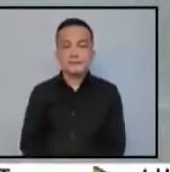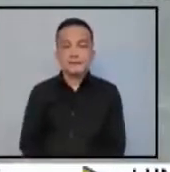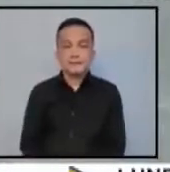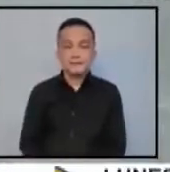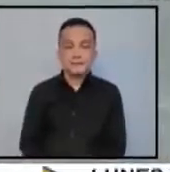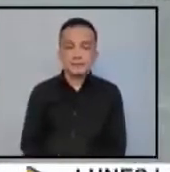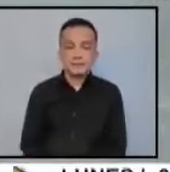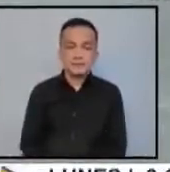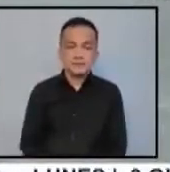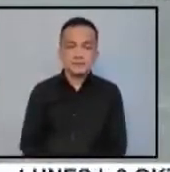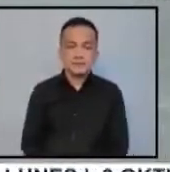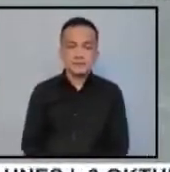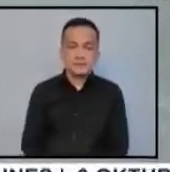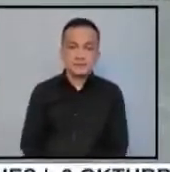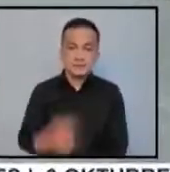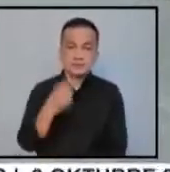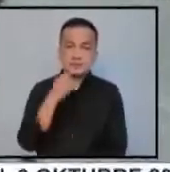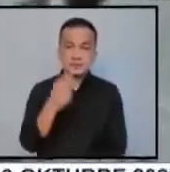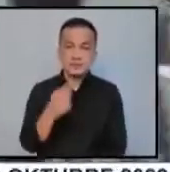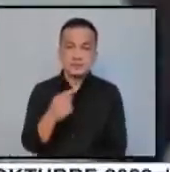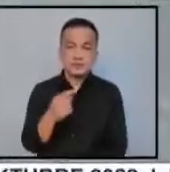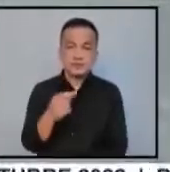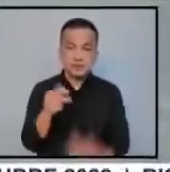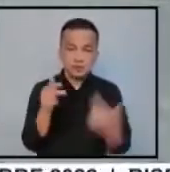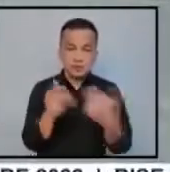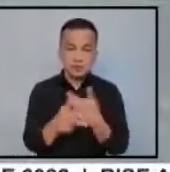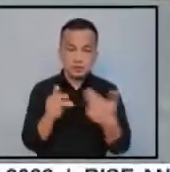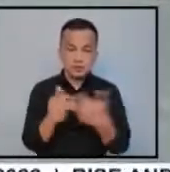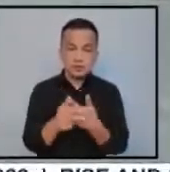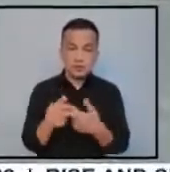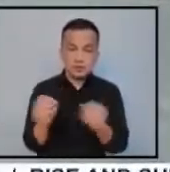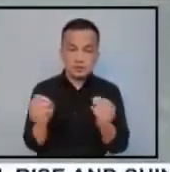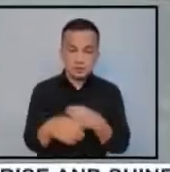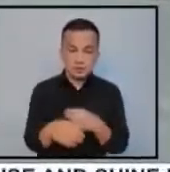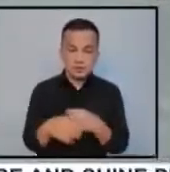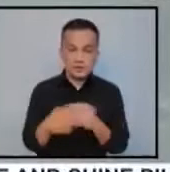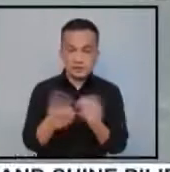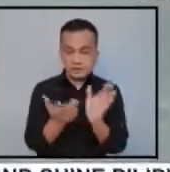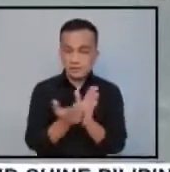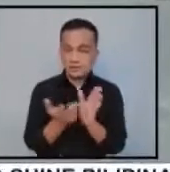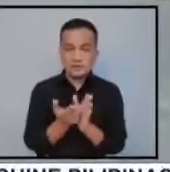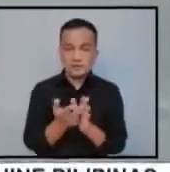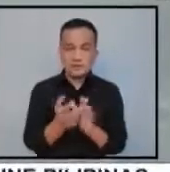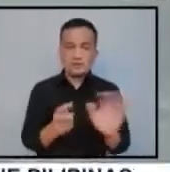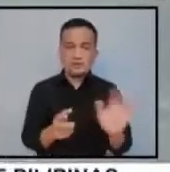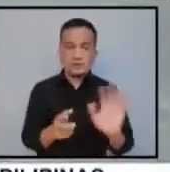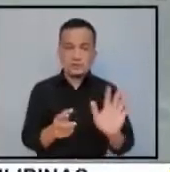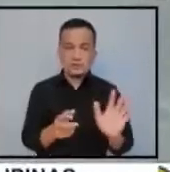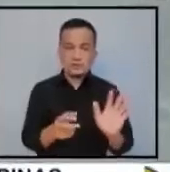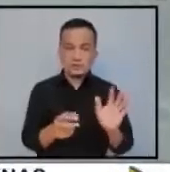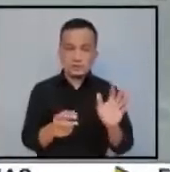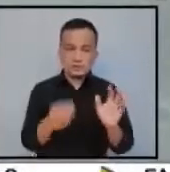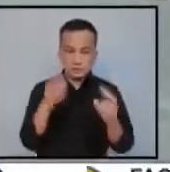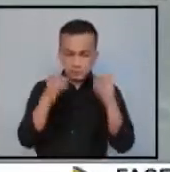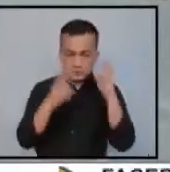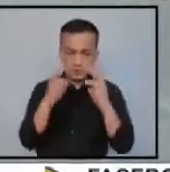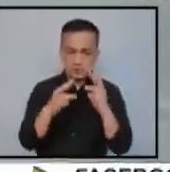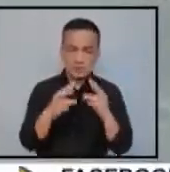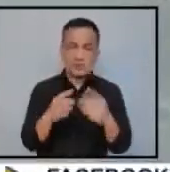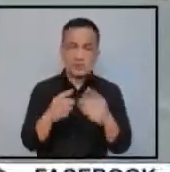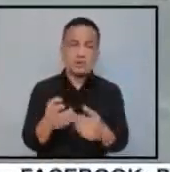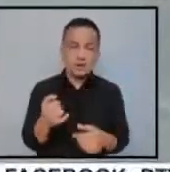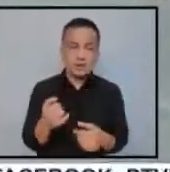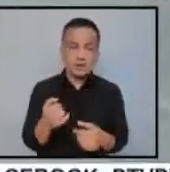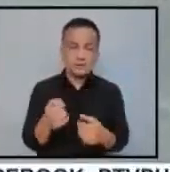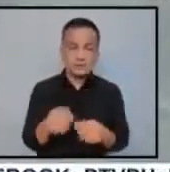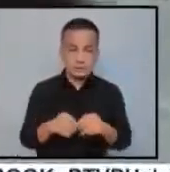sinabi naman ng traffic office ng Pasig na hindi dapat sila mabahala yung mga motorista dahil nag-deploy